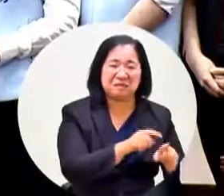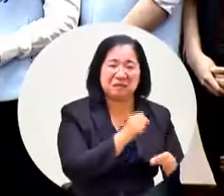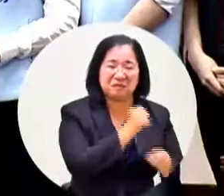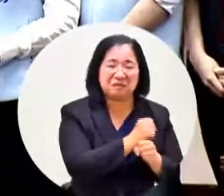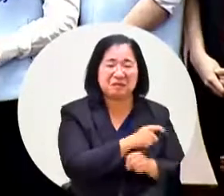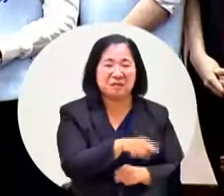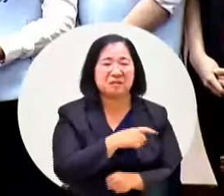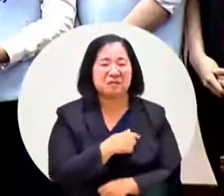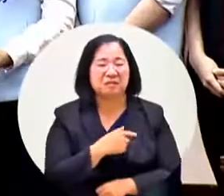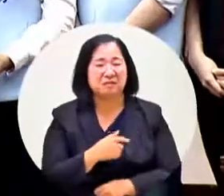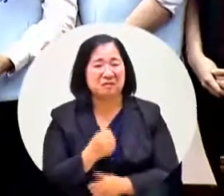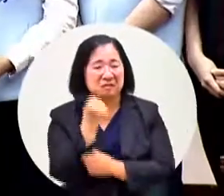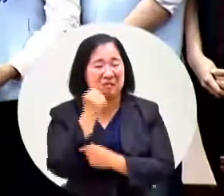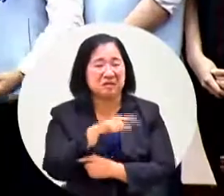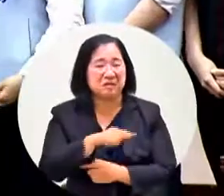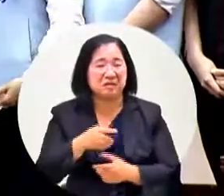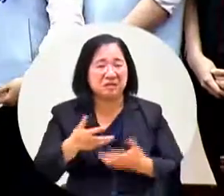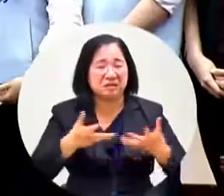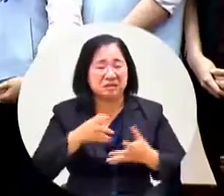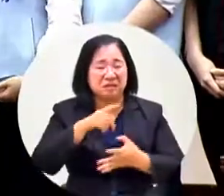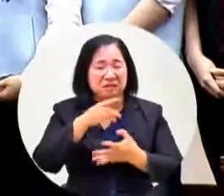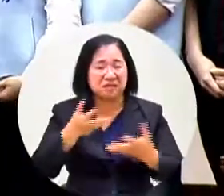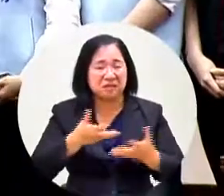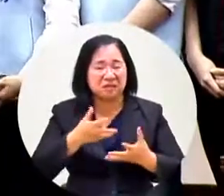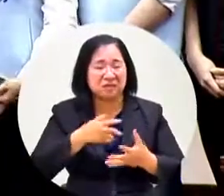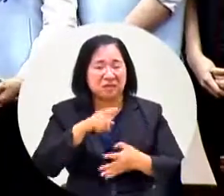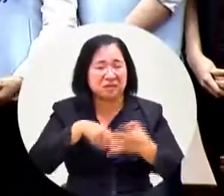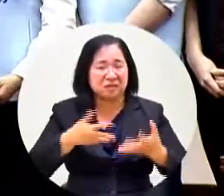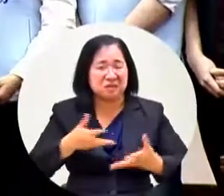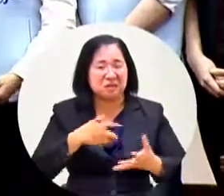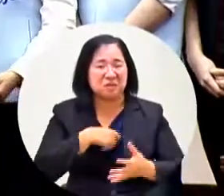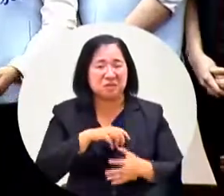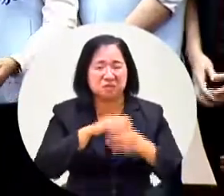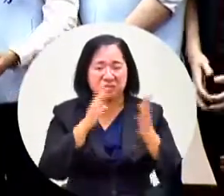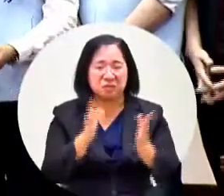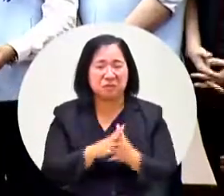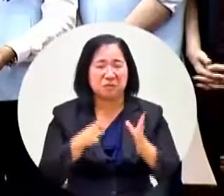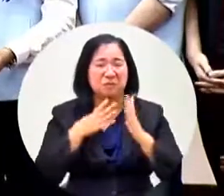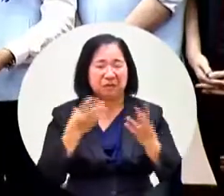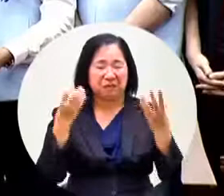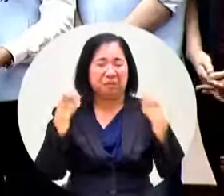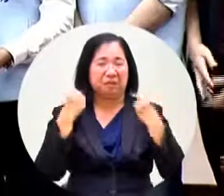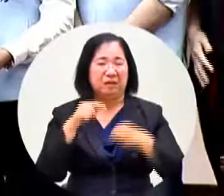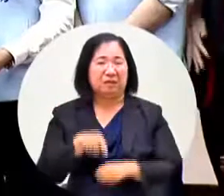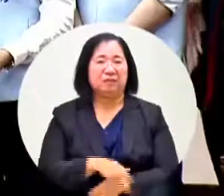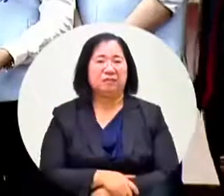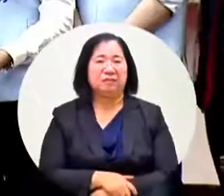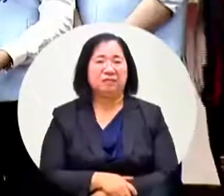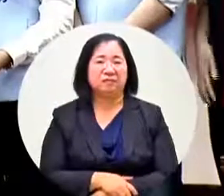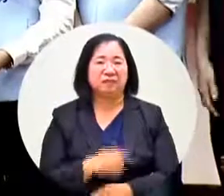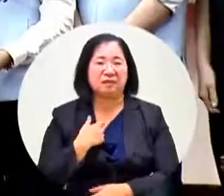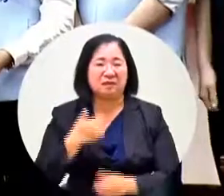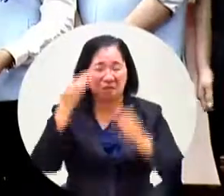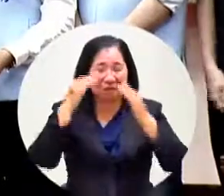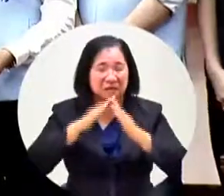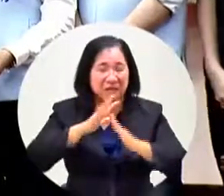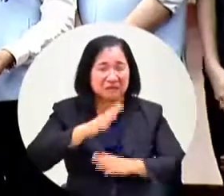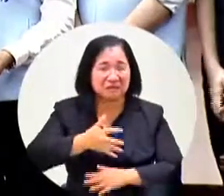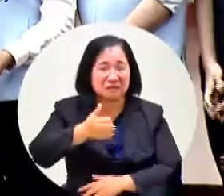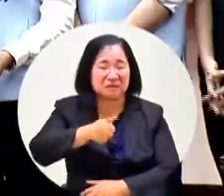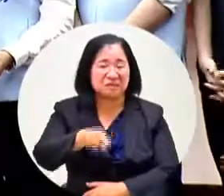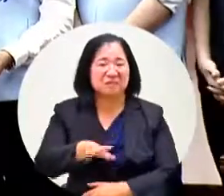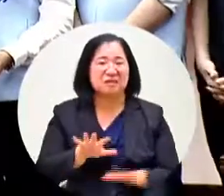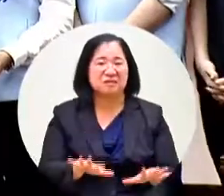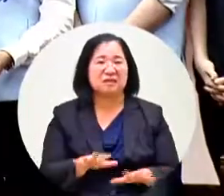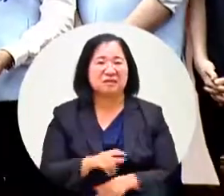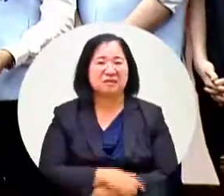前朝要卸任之前，我们韩市长要接任了，他们又把这些机要职又改成一般职，然后把他们过去支持